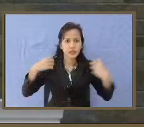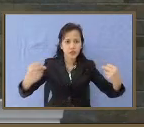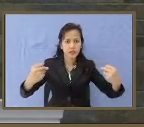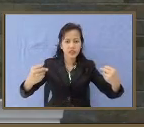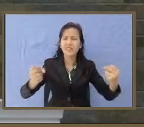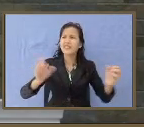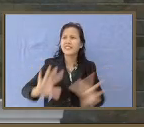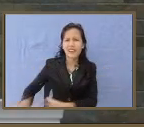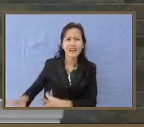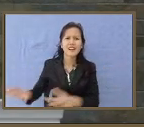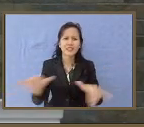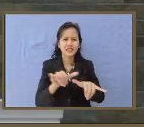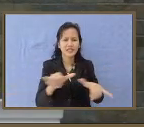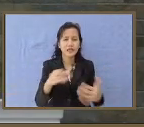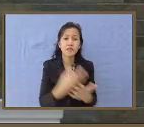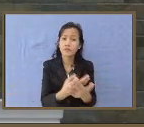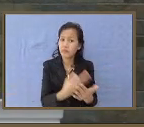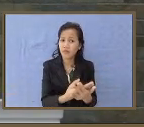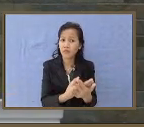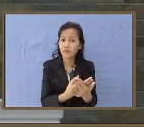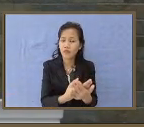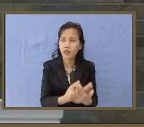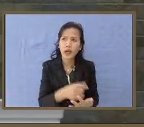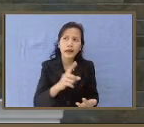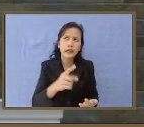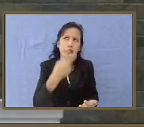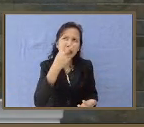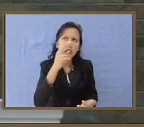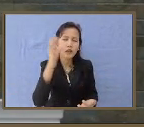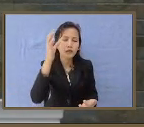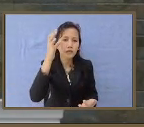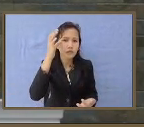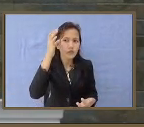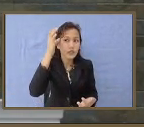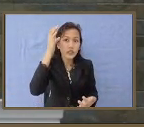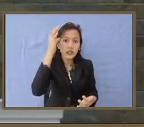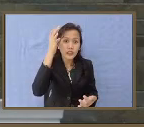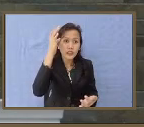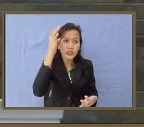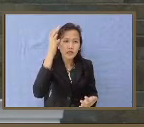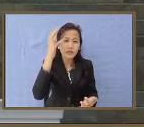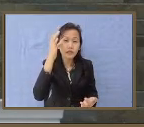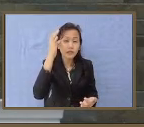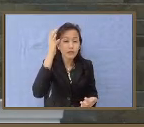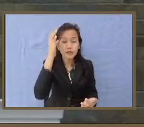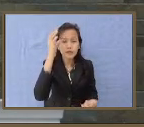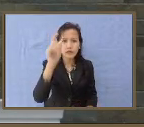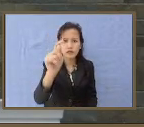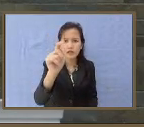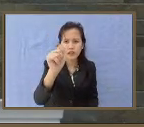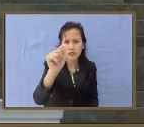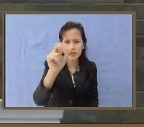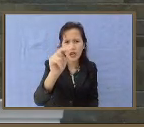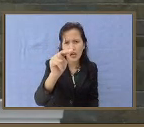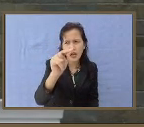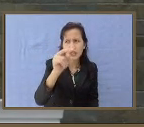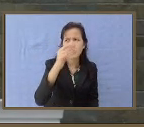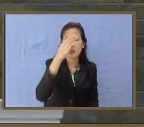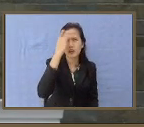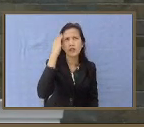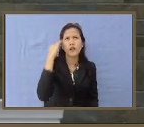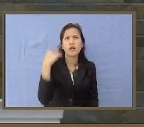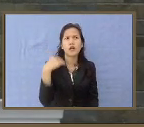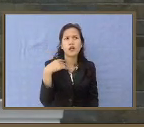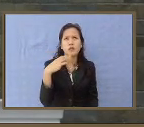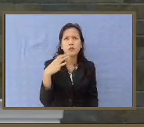Nakita niyo po yung mga Chinese, nakita niyo sila, ito sila Tan, sila yung mga mayaman dito.